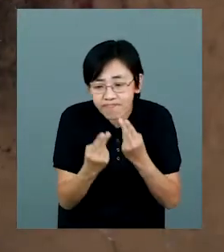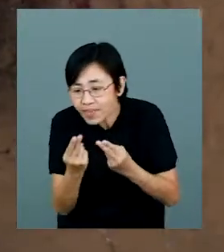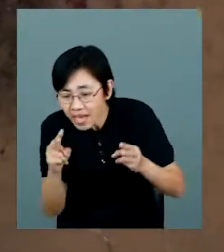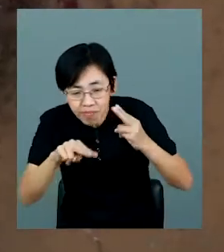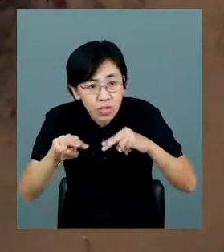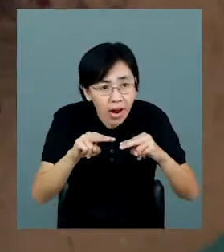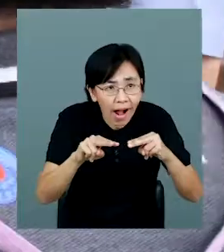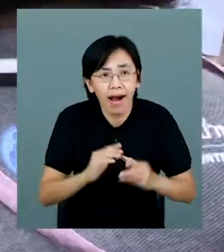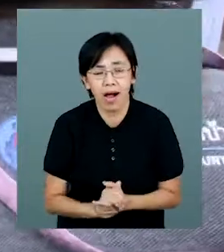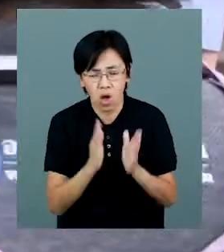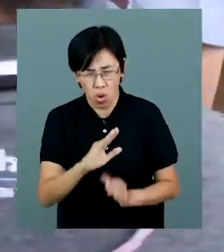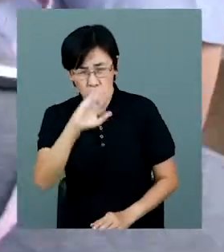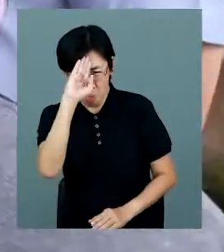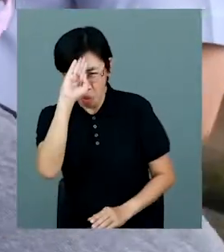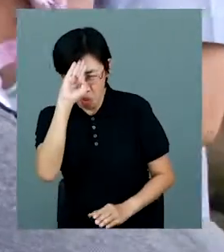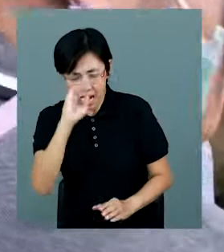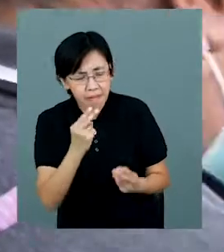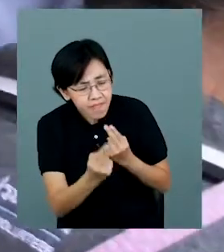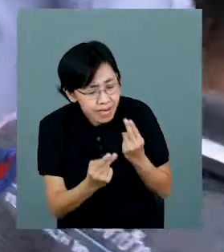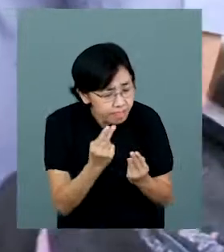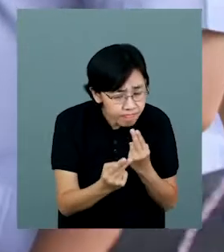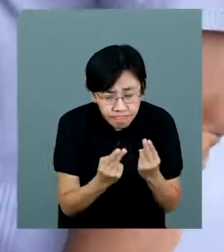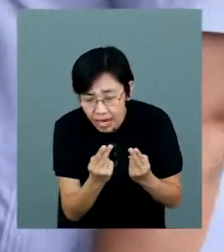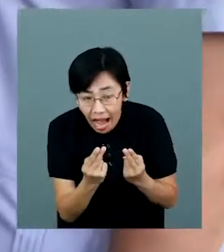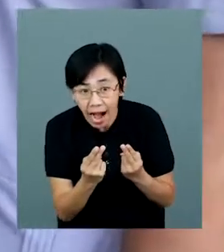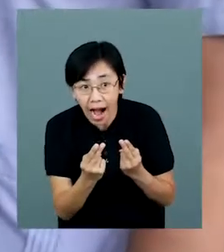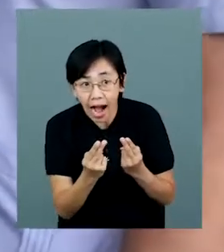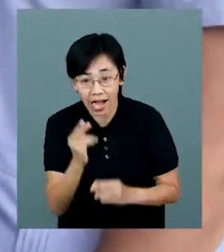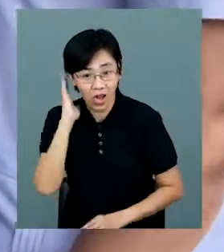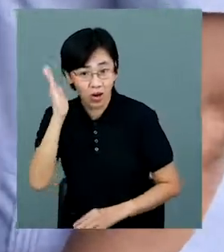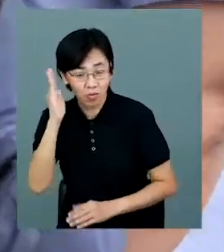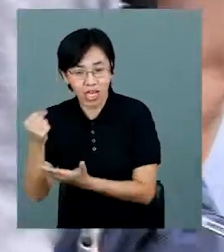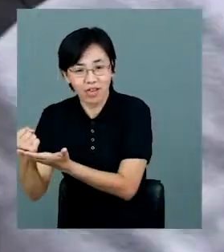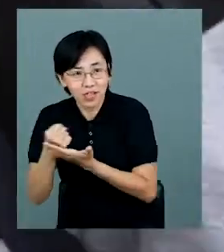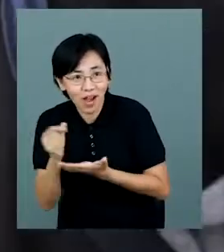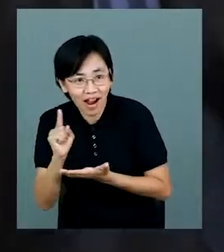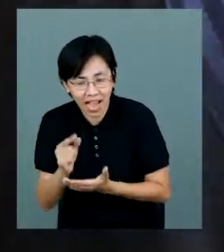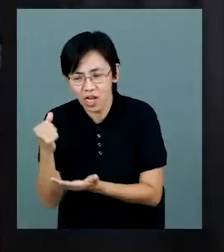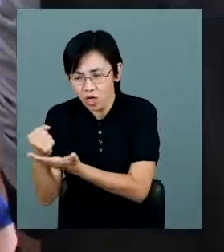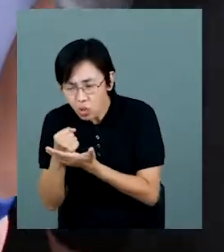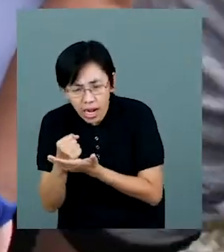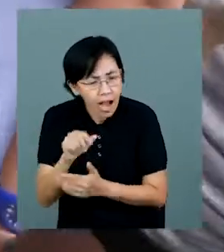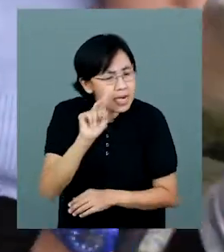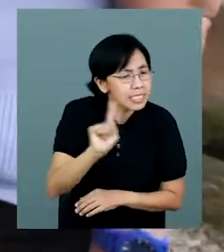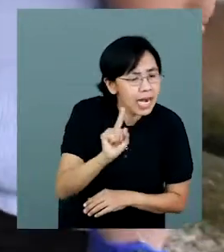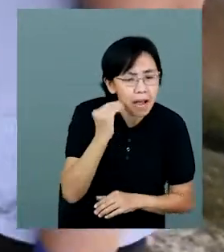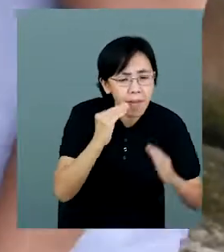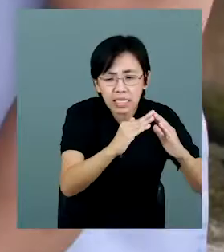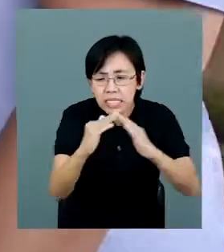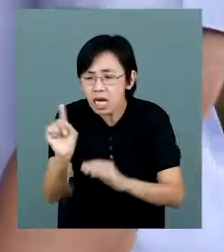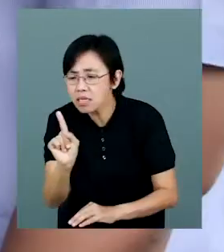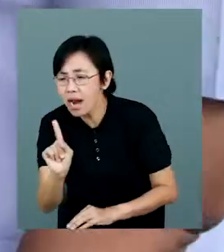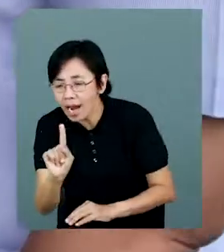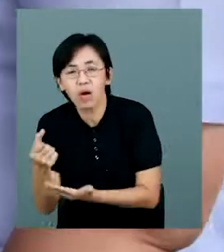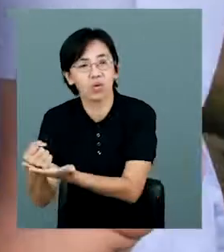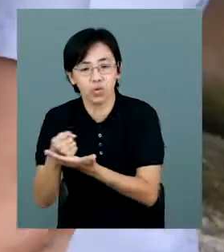ที่นะคะในการติดตามเยี่ยมผู้ป่วยเนี่ยหนึ่งเขาเนี่ยจะเป็นคนช่วยหาพื้นที่นะคะคือหาบ้านผู้ป่ว